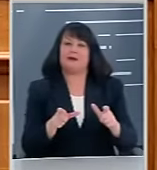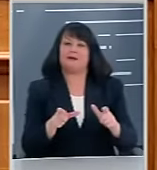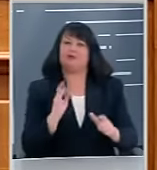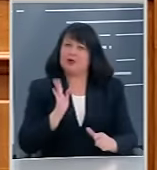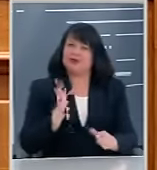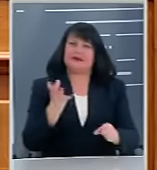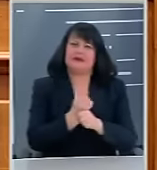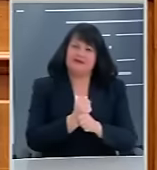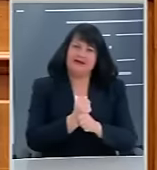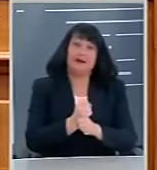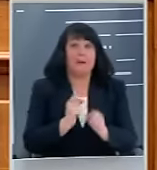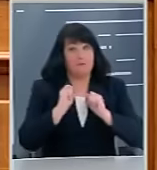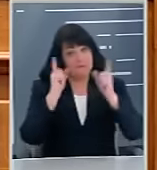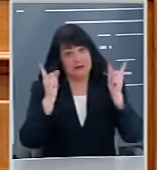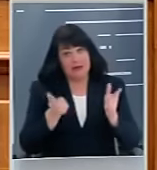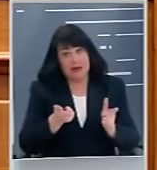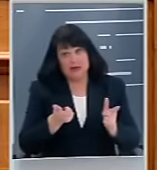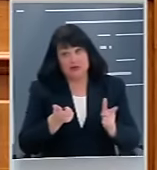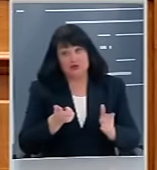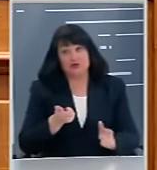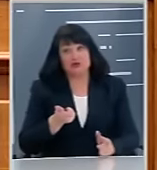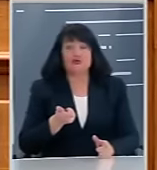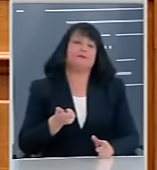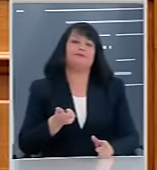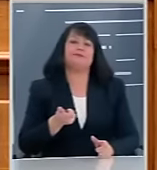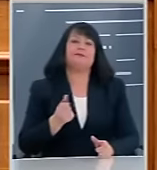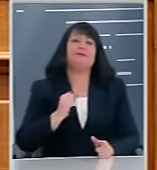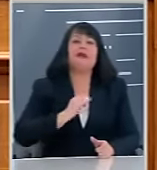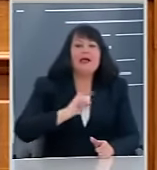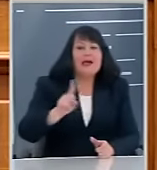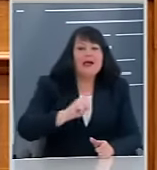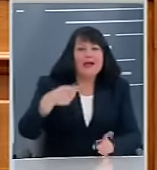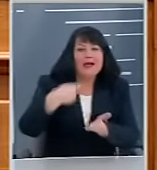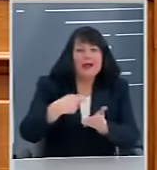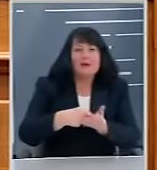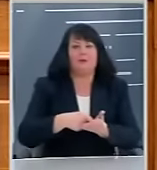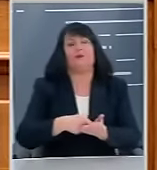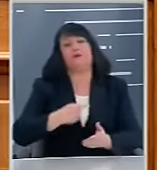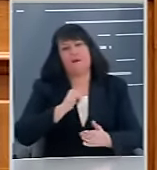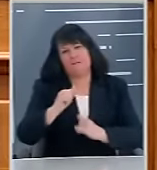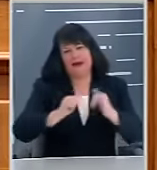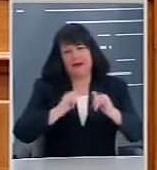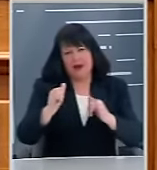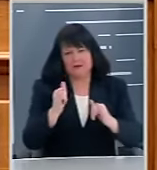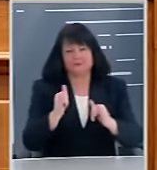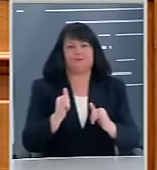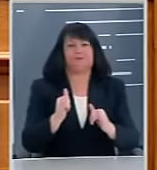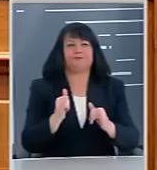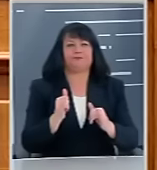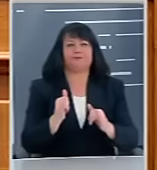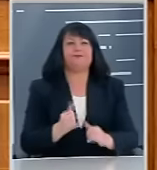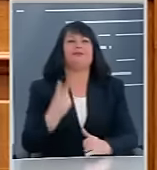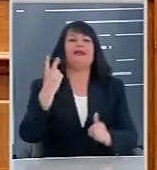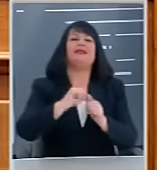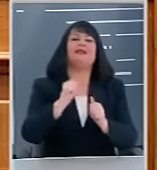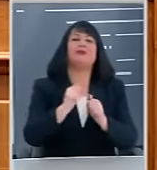δώσουμε επιτέλους τους αριθμούς ημερών εκτός έδρας από 12, από 2 μήνες